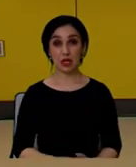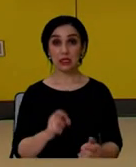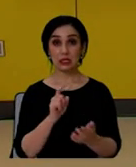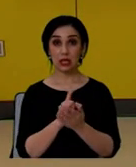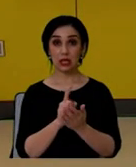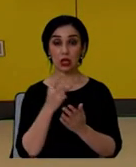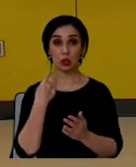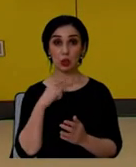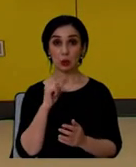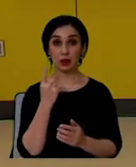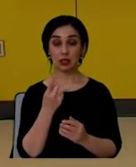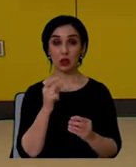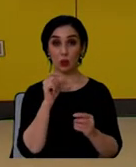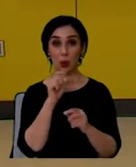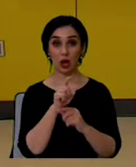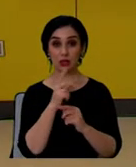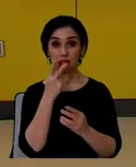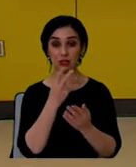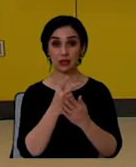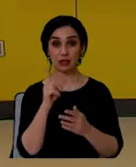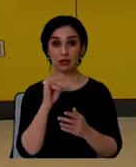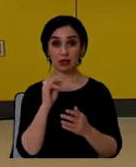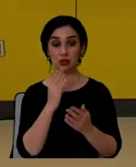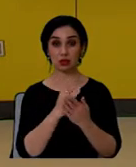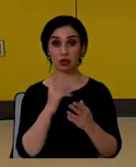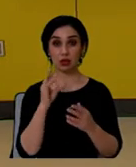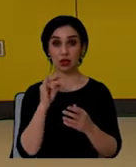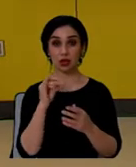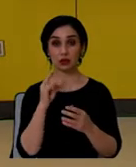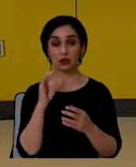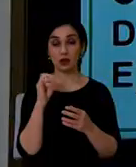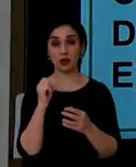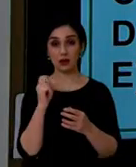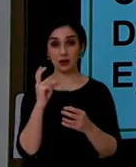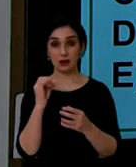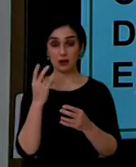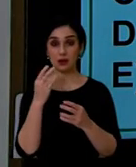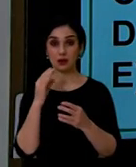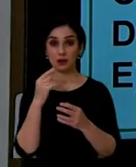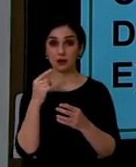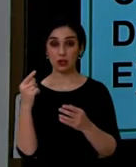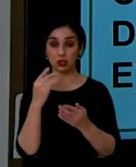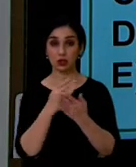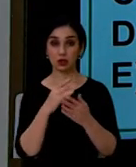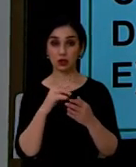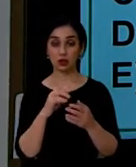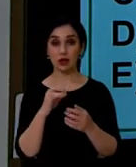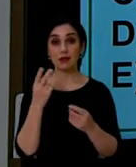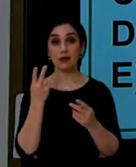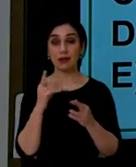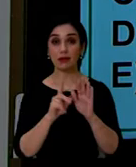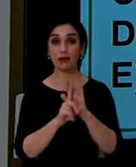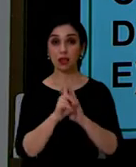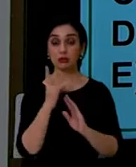Задание номер один. Укажите значение заряда катиона кальция, выраженное в кулонах. Для